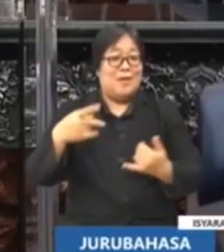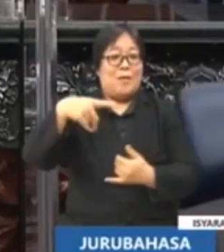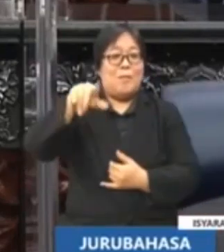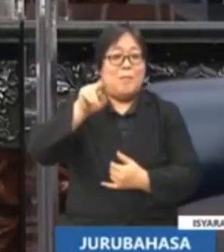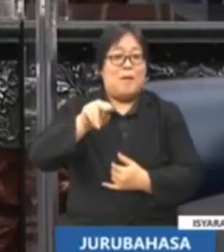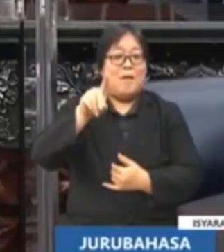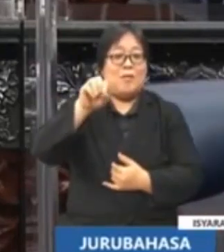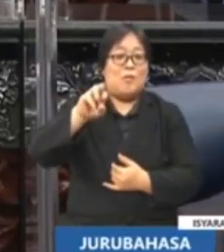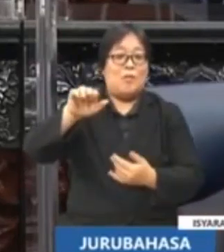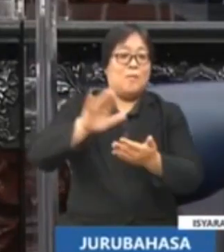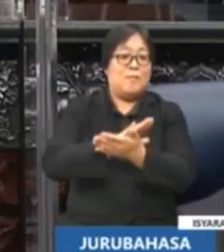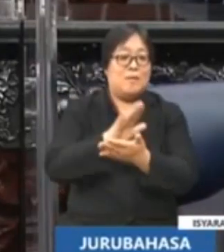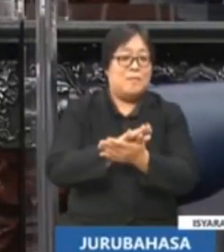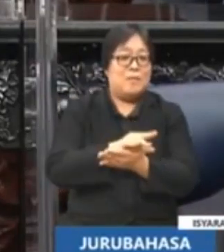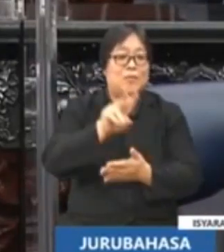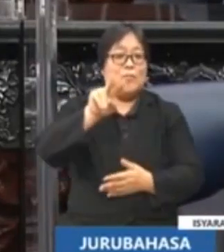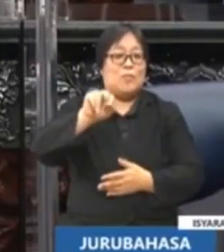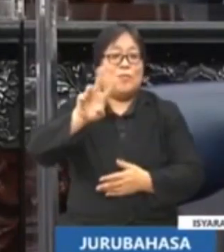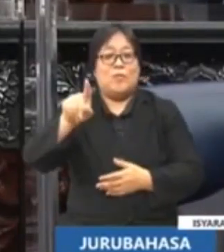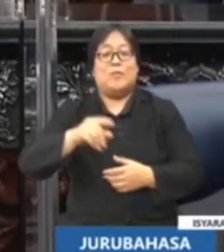vendora BPS